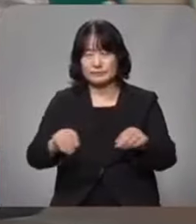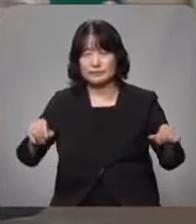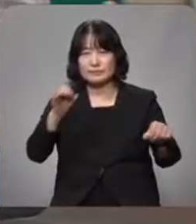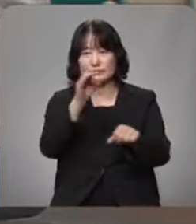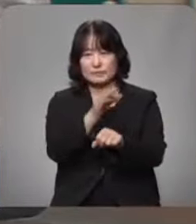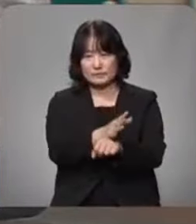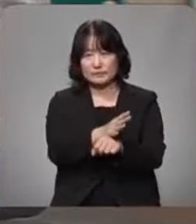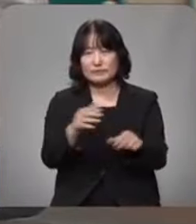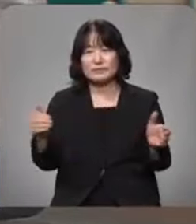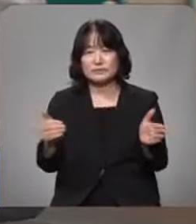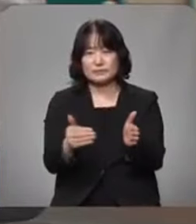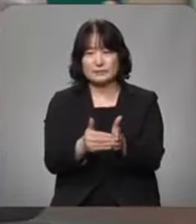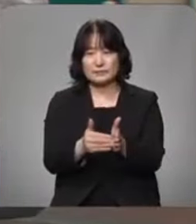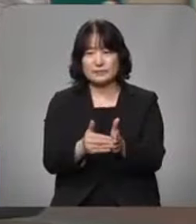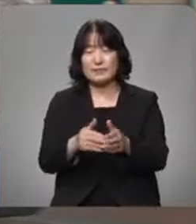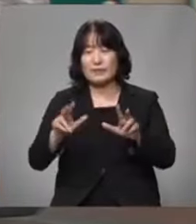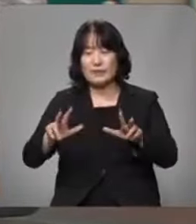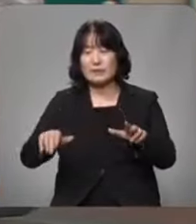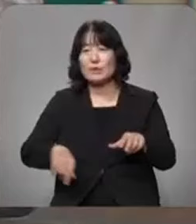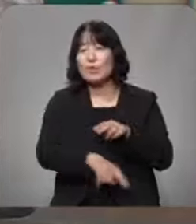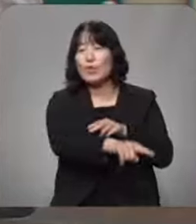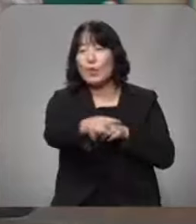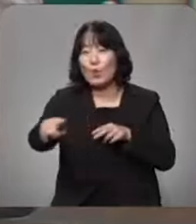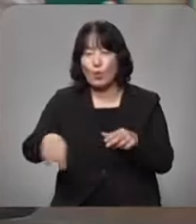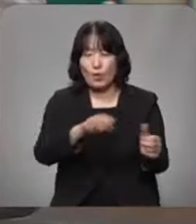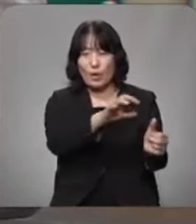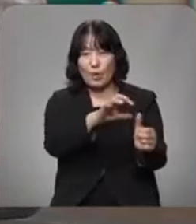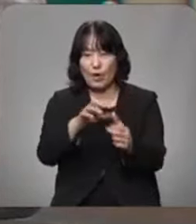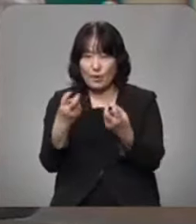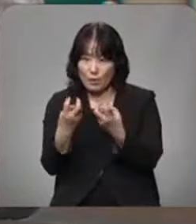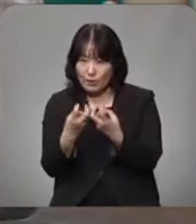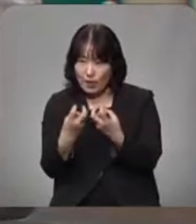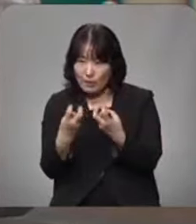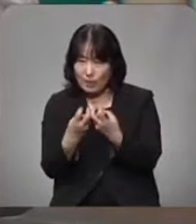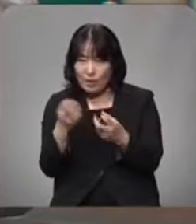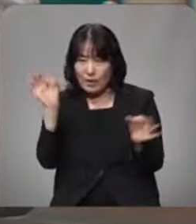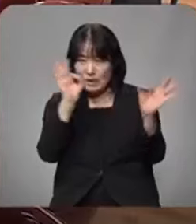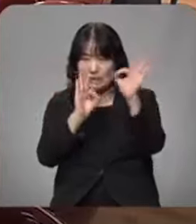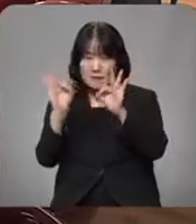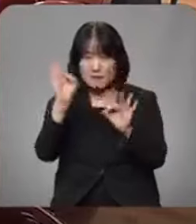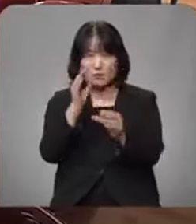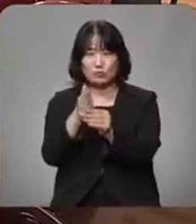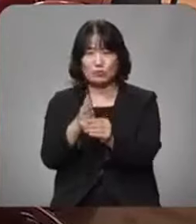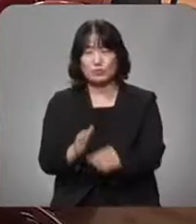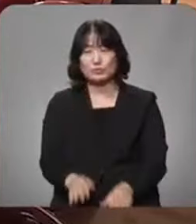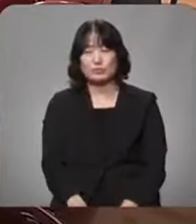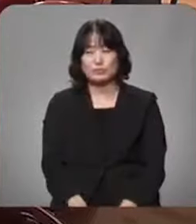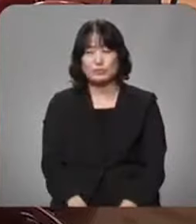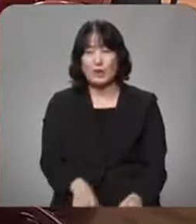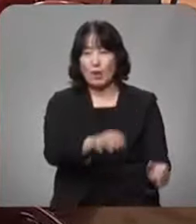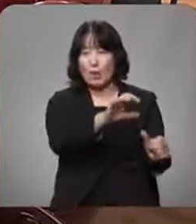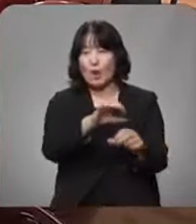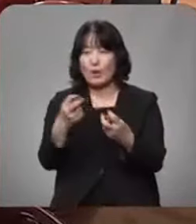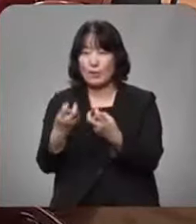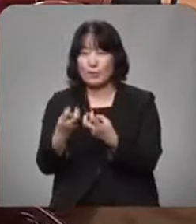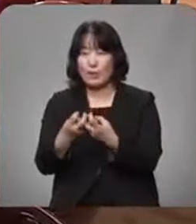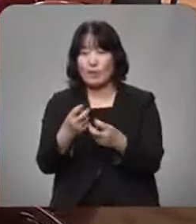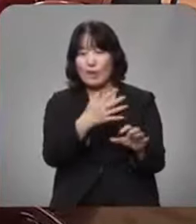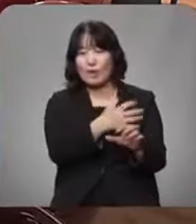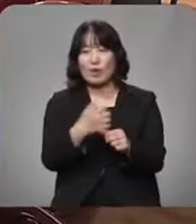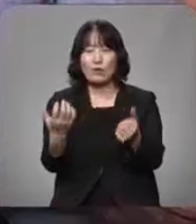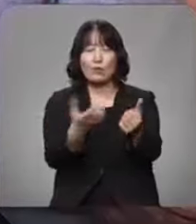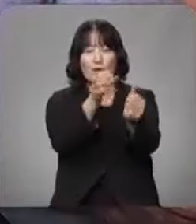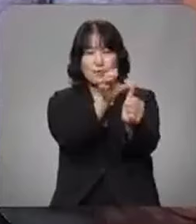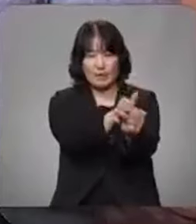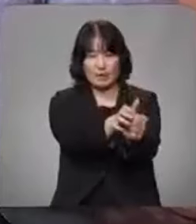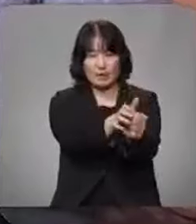작업을 마쳤습니다. 이제는 이 전체를 어떻게 활용할지에 대한 방법을 찾기 시작했습니다. 활용 방안은 연구 용역을 주기로